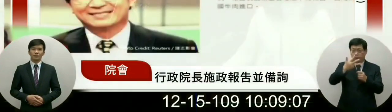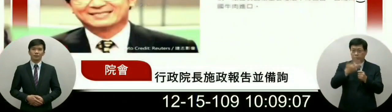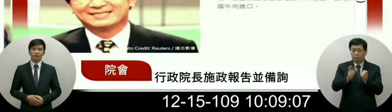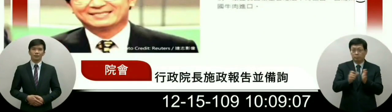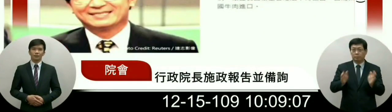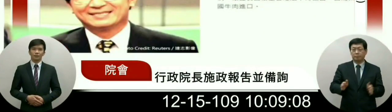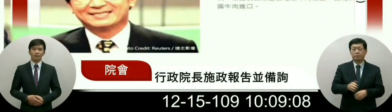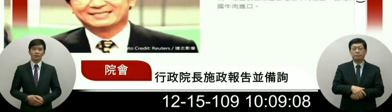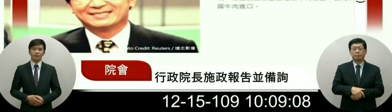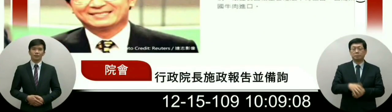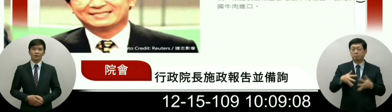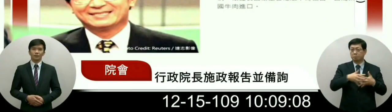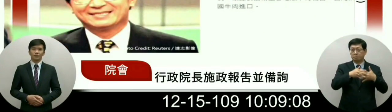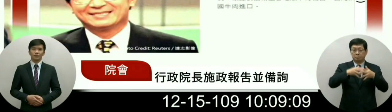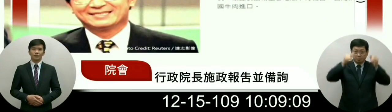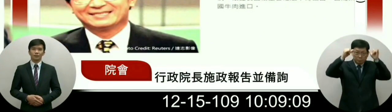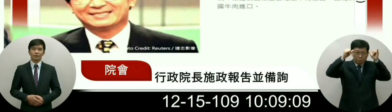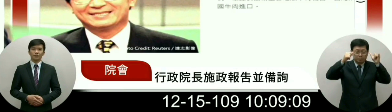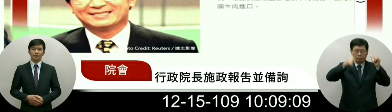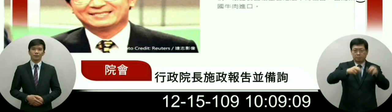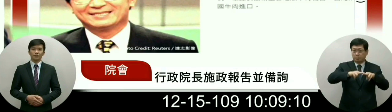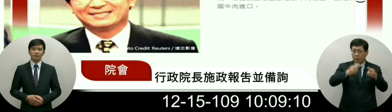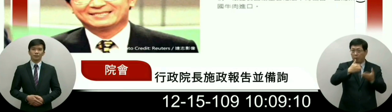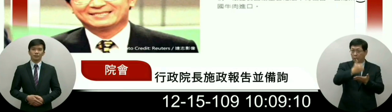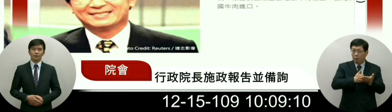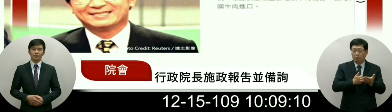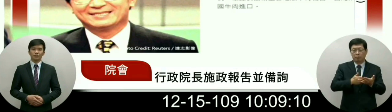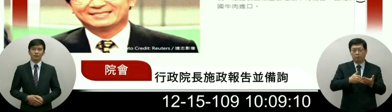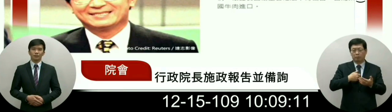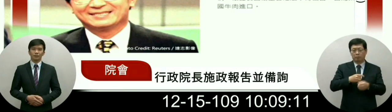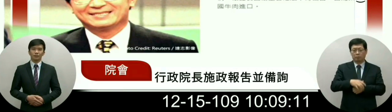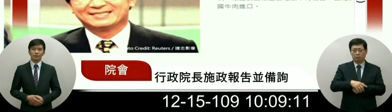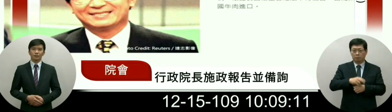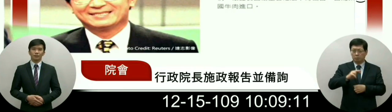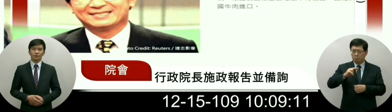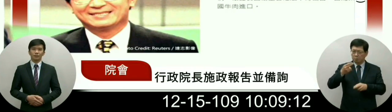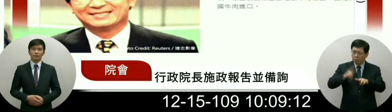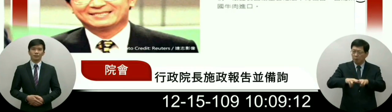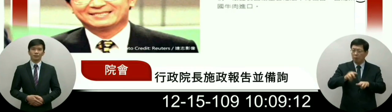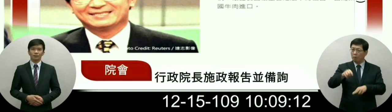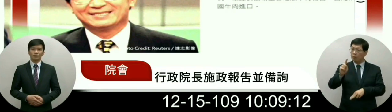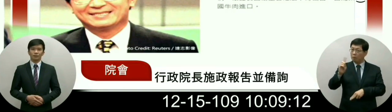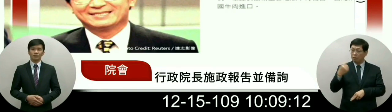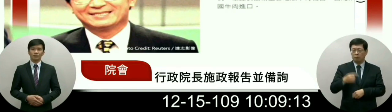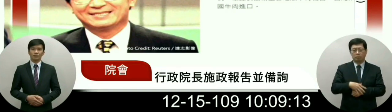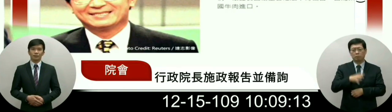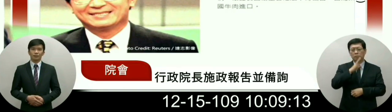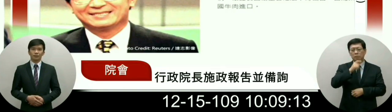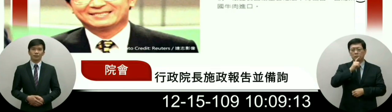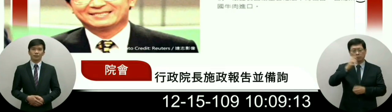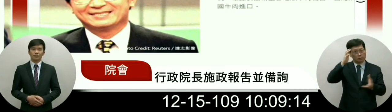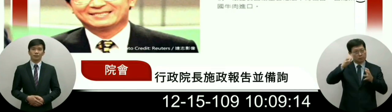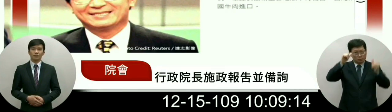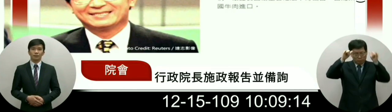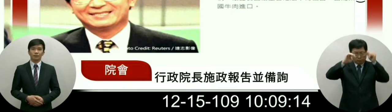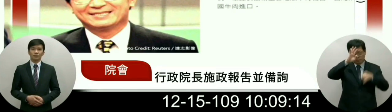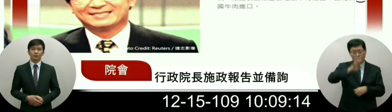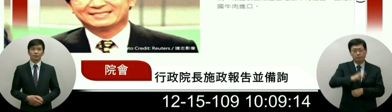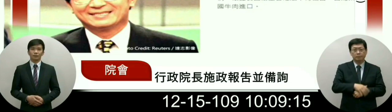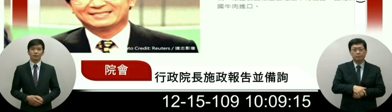间，美国牛肉的开放或者是禁止，主要的原因都是狂牛症。